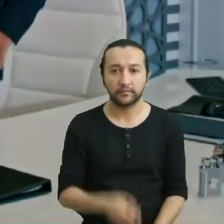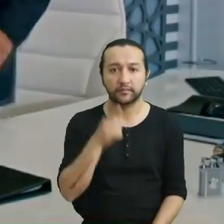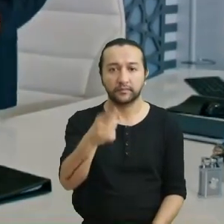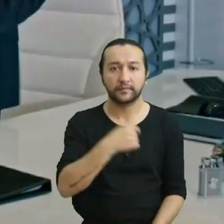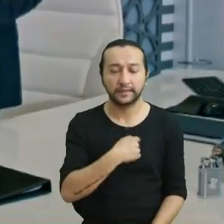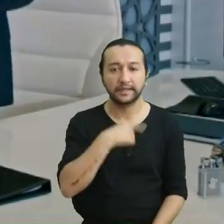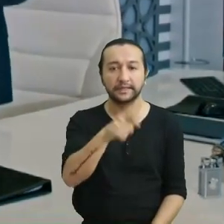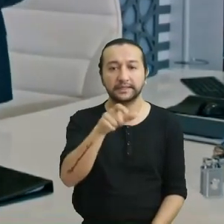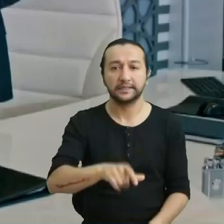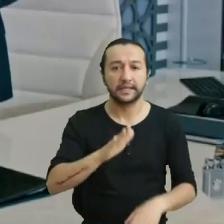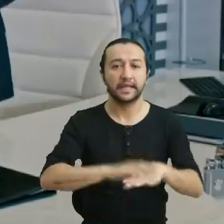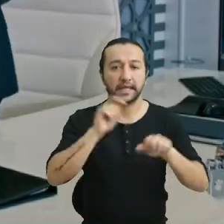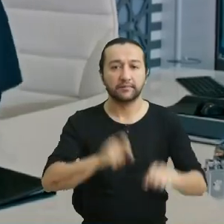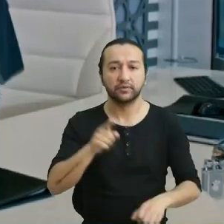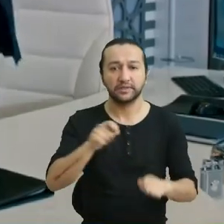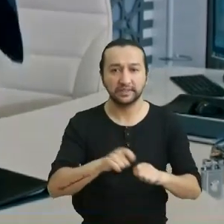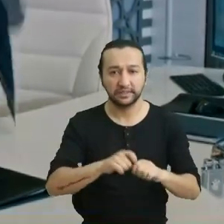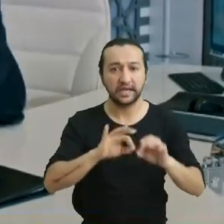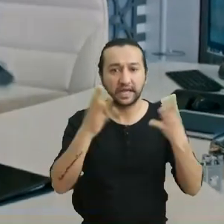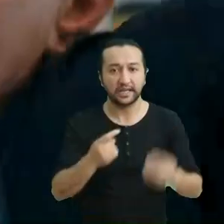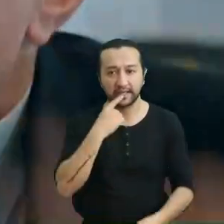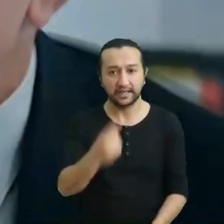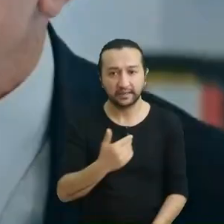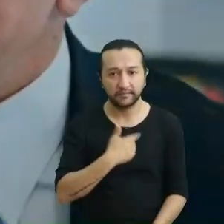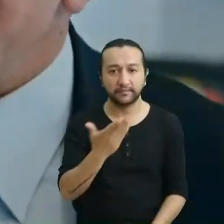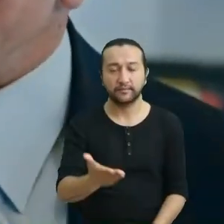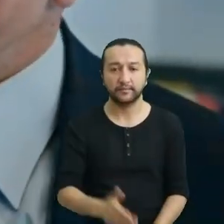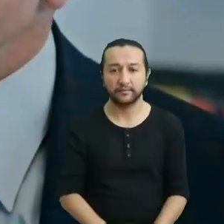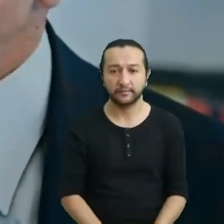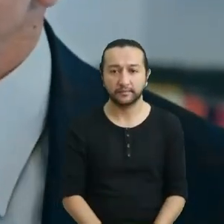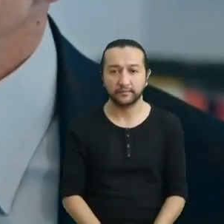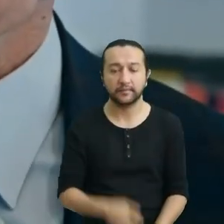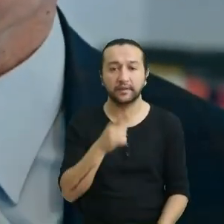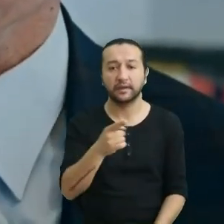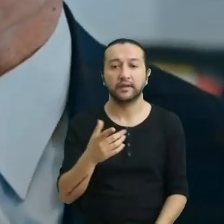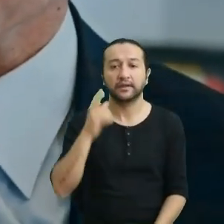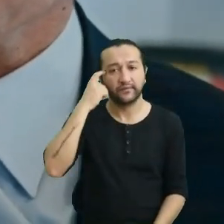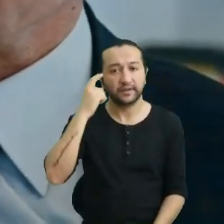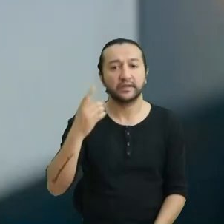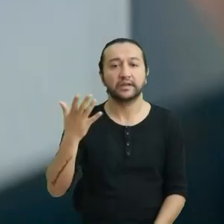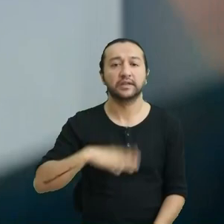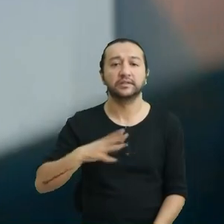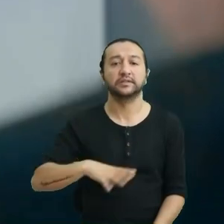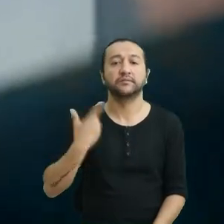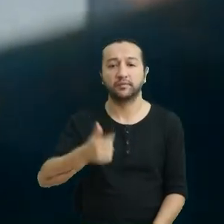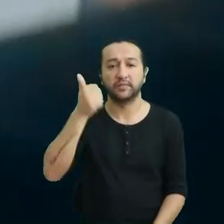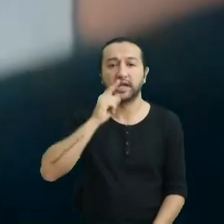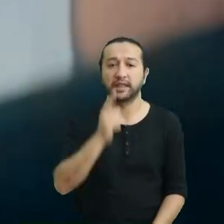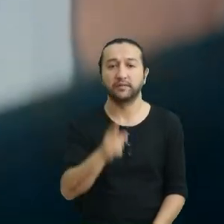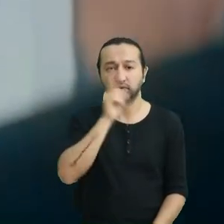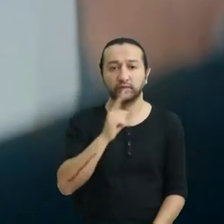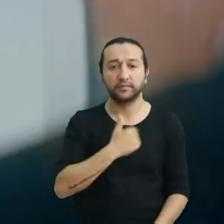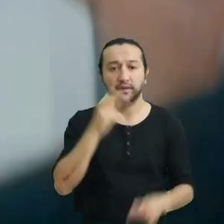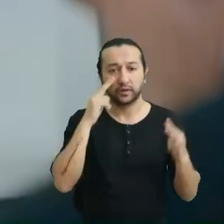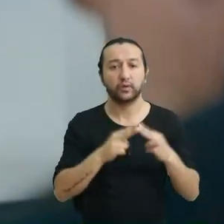Ulan ben size ne yapıp edin bu işi halledin demedim mi? Yanaşmadılar bile Ender Bey. Bakan talimatı diye